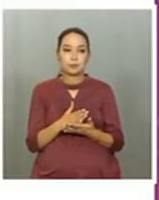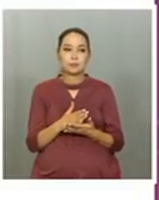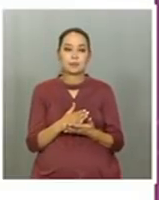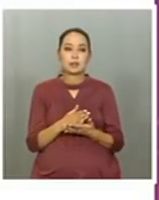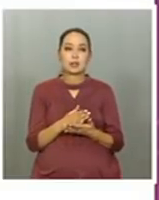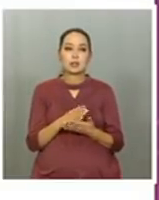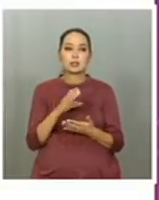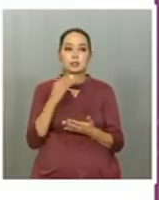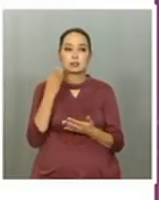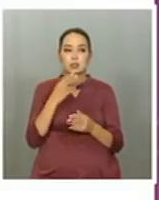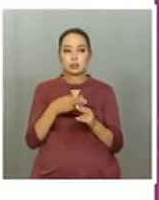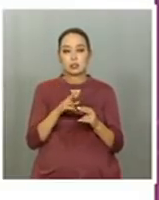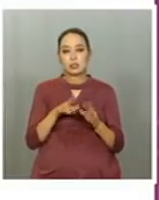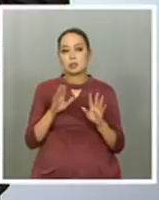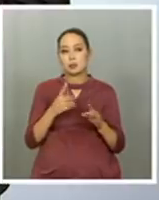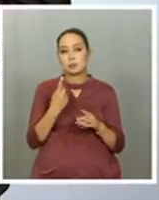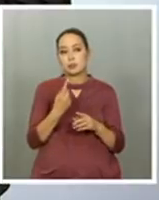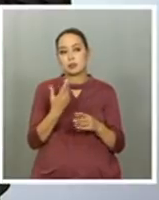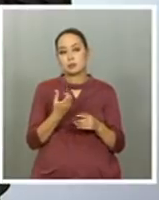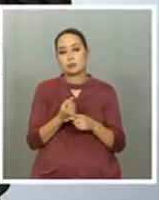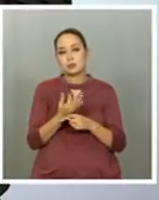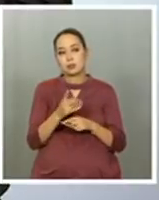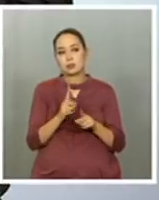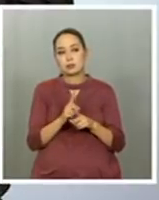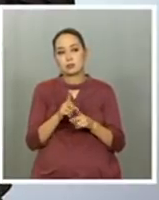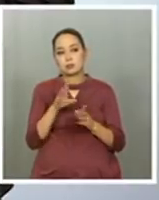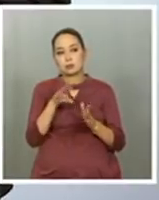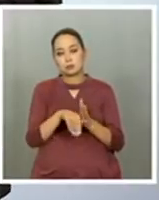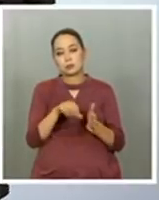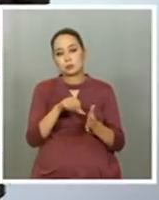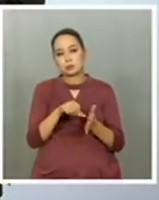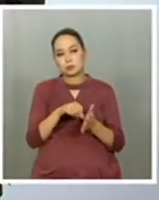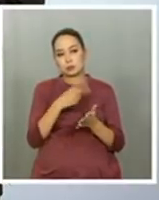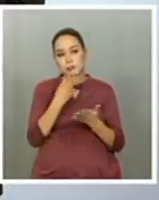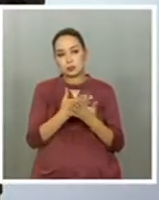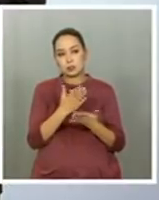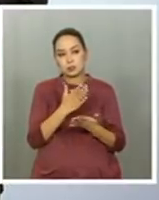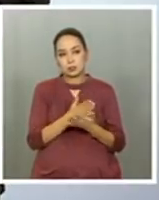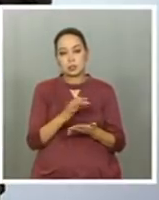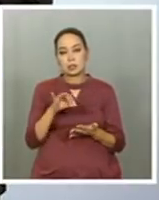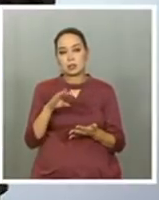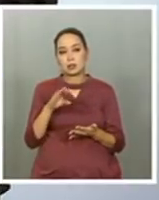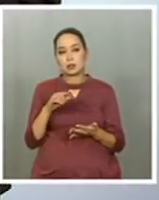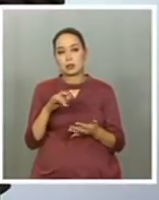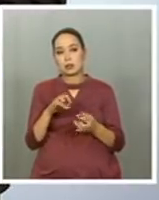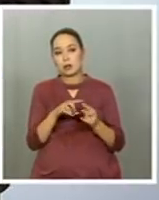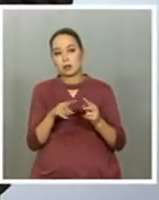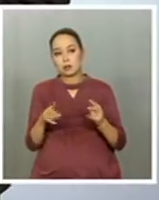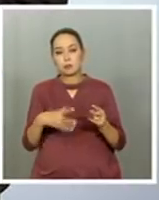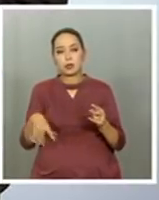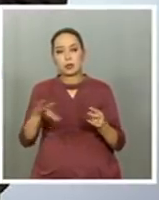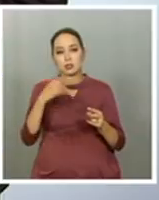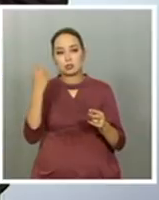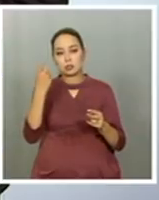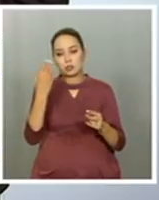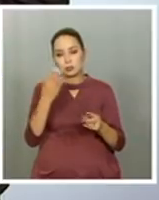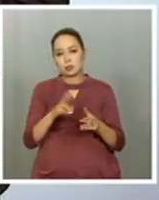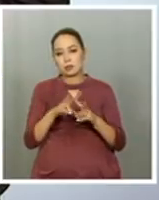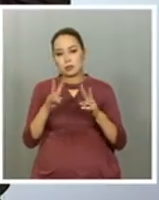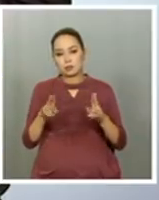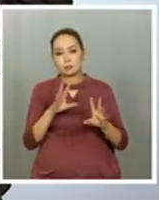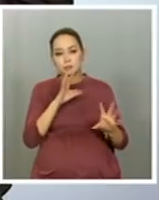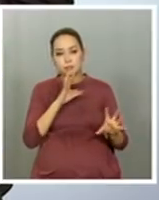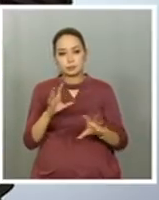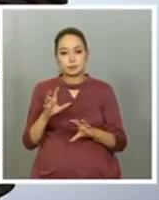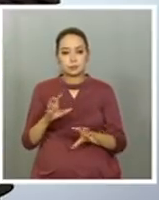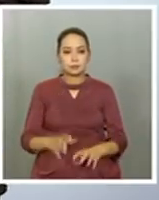бір немесе бірнеше саланың мүдделерін ескеруді көздейтін болса, ал интегралдық аудандастыру бұл барлық шаруашылықты біртұтас